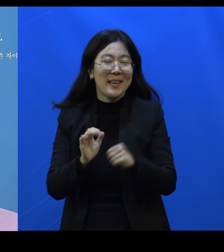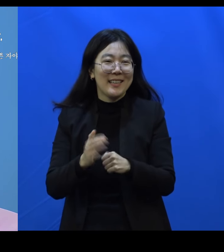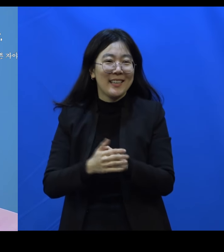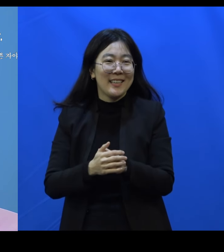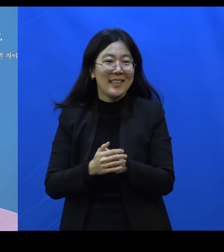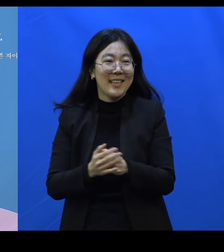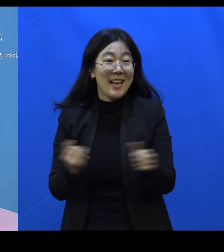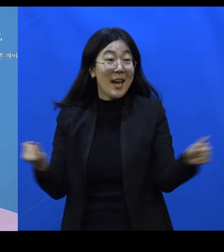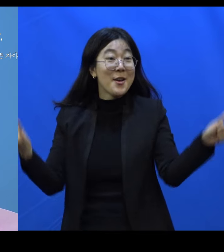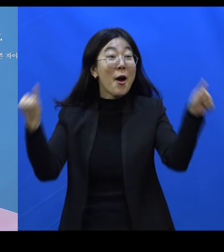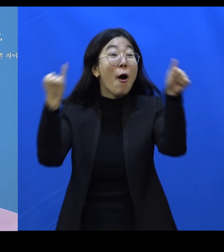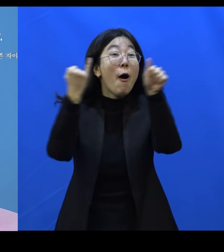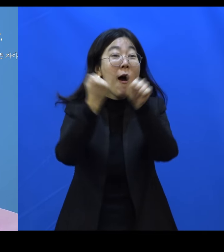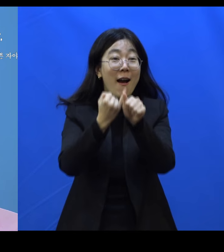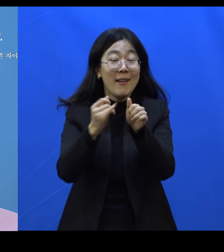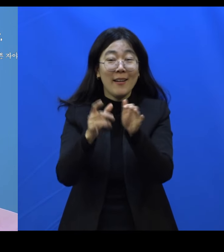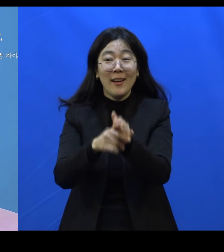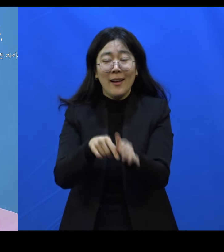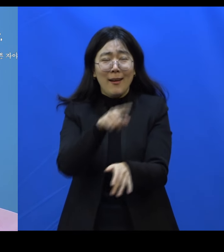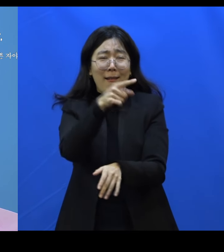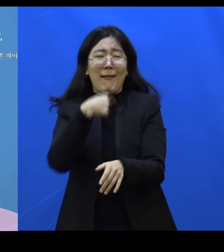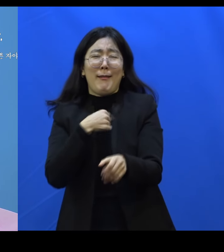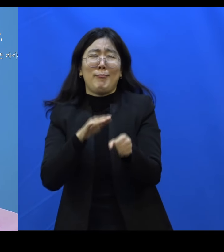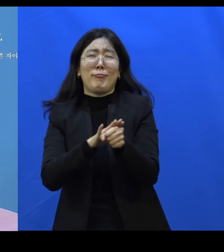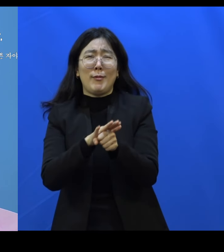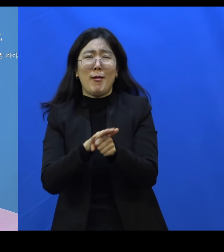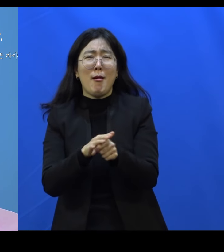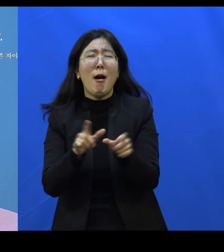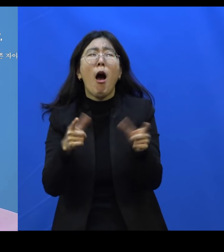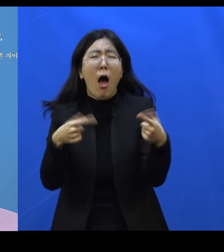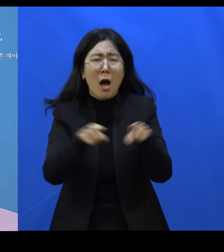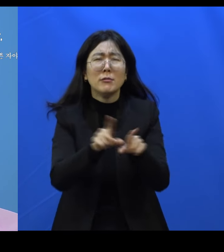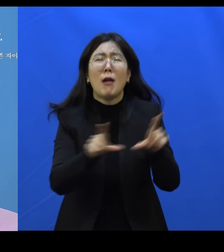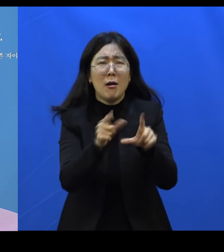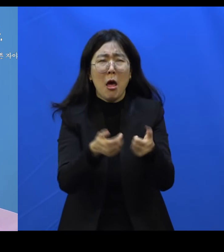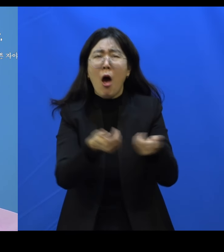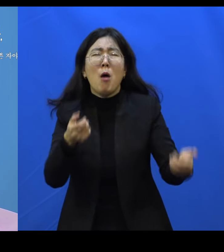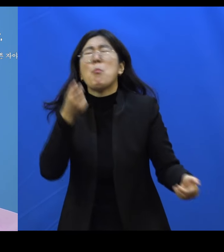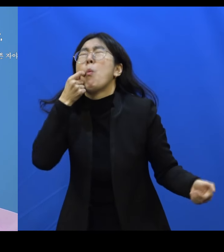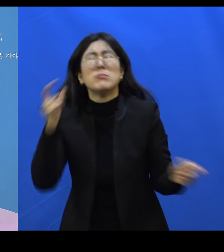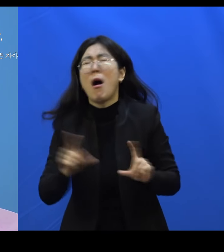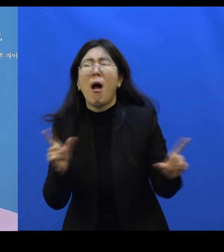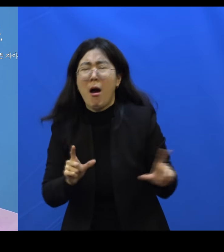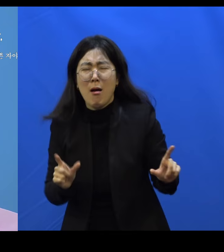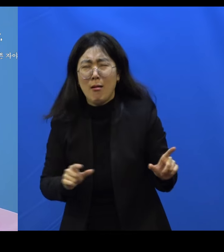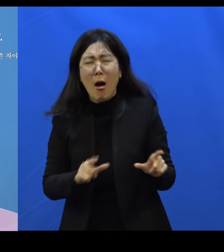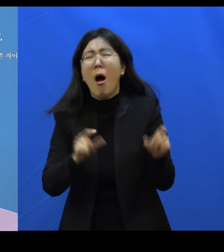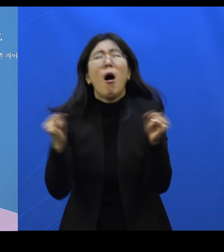결혼도 마찬가지죠. 너무너무 좋아서 결혼했는데 그 콩깍지가 떨어지는 데는 얼마 안 돼 걸려요.